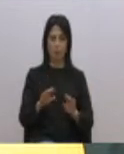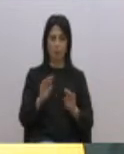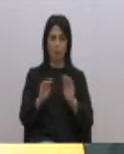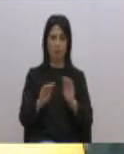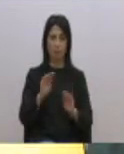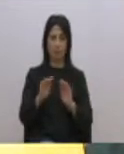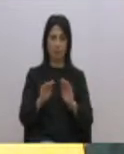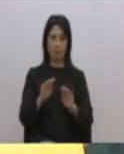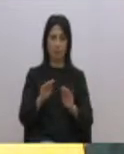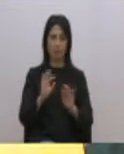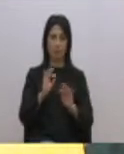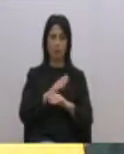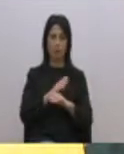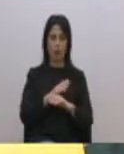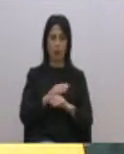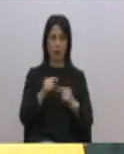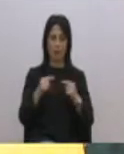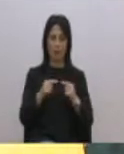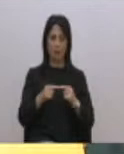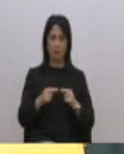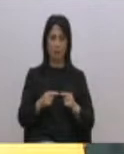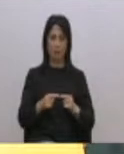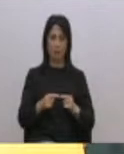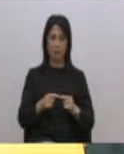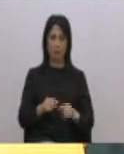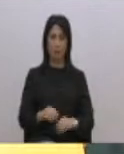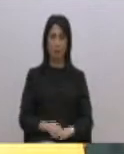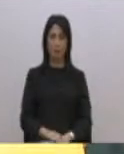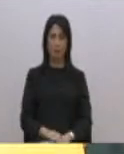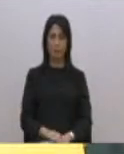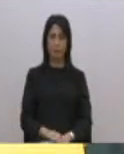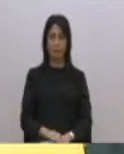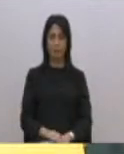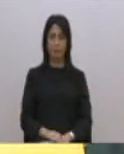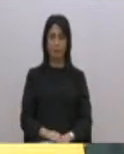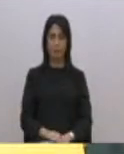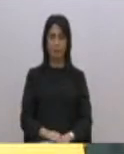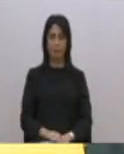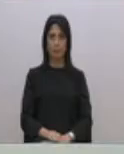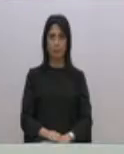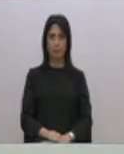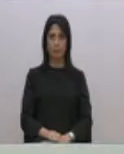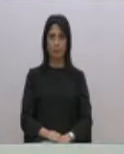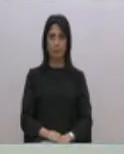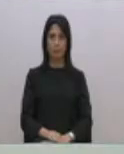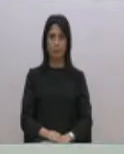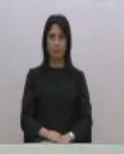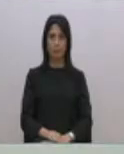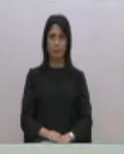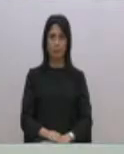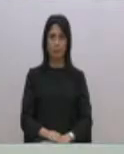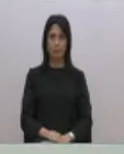მითითებითი ნორმების დონეზე ზუსტდება ნაცვლად პატიმრობის კოდექსისა და პენიტენციური კოდექსი.